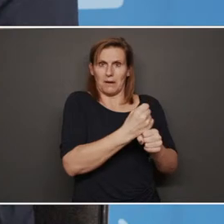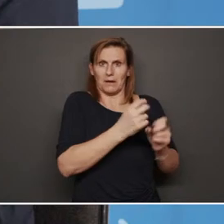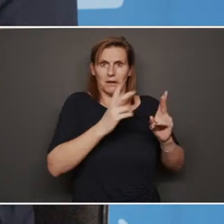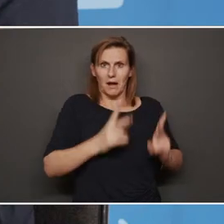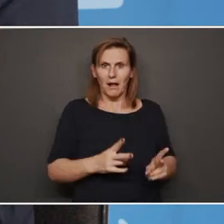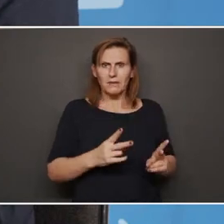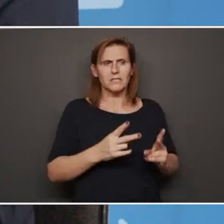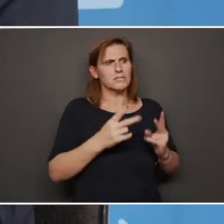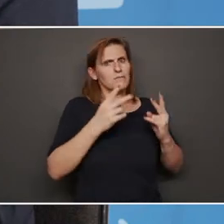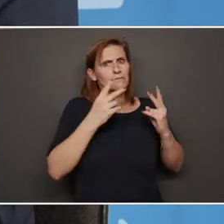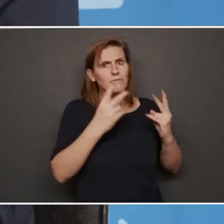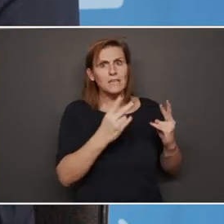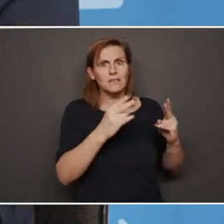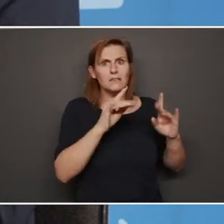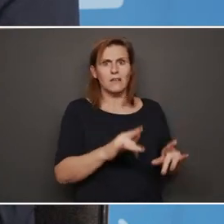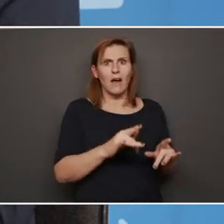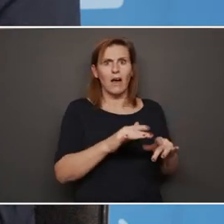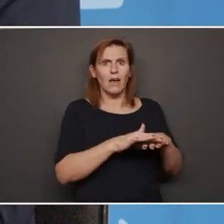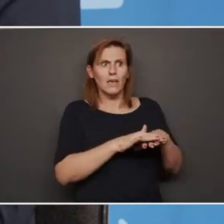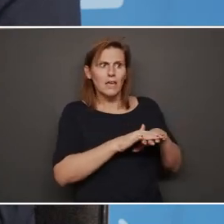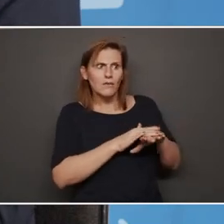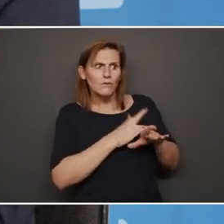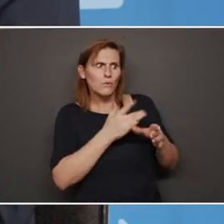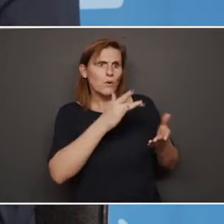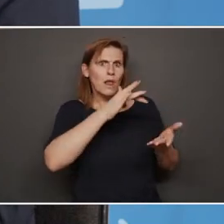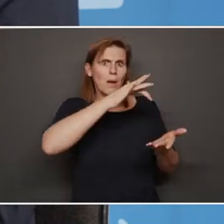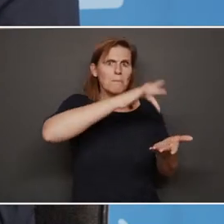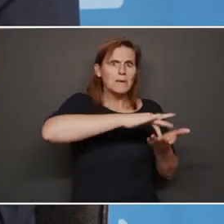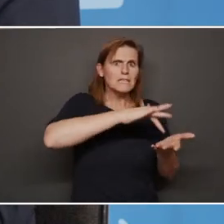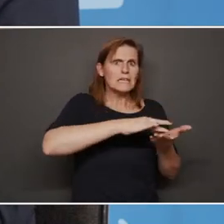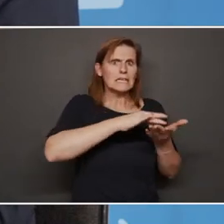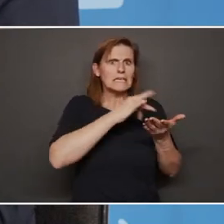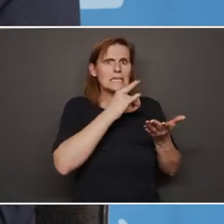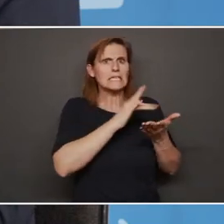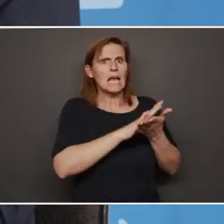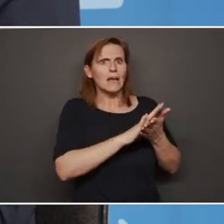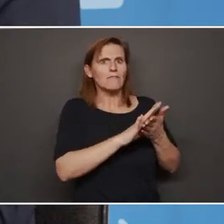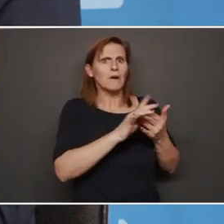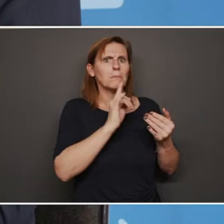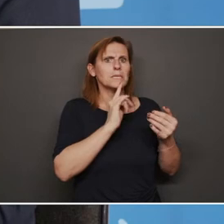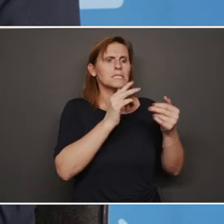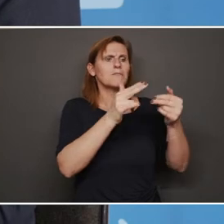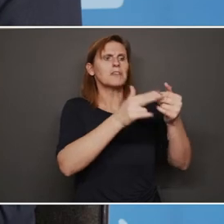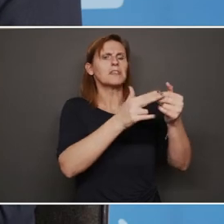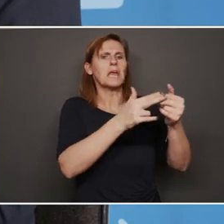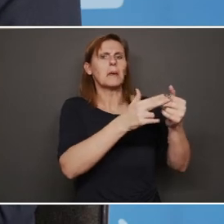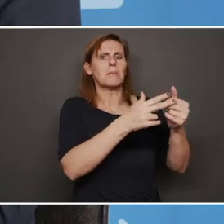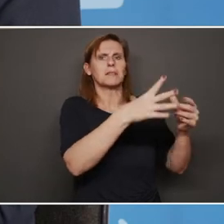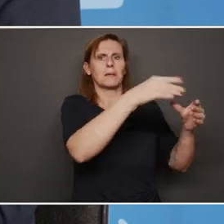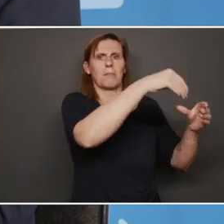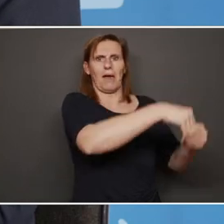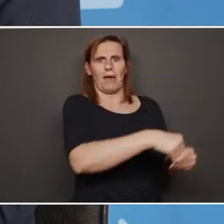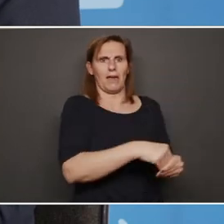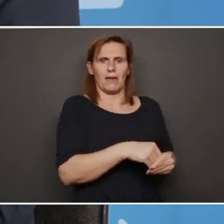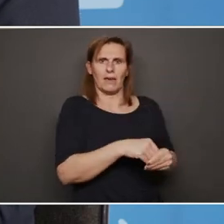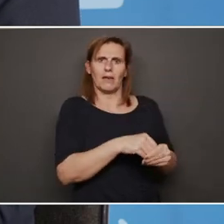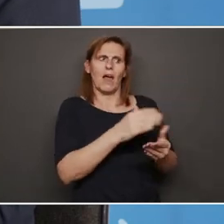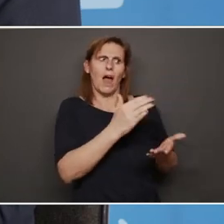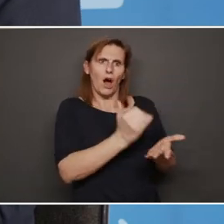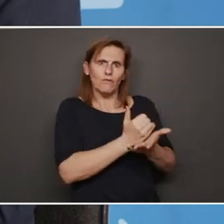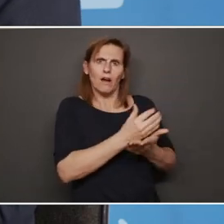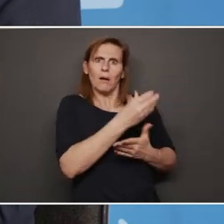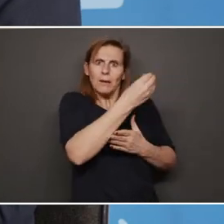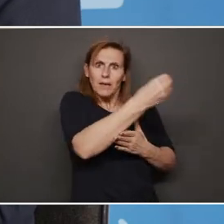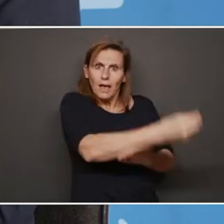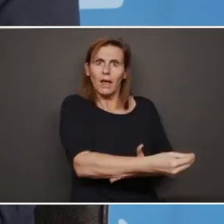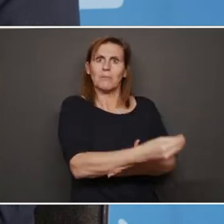ganz, ganz wichtig, dass man das Gefühl hat, man ist mittendrin, nicht nur eben dabei im Betrieb. Man kann eine Aufgabe erfüllen.